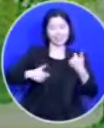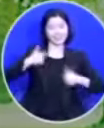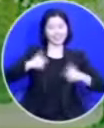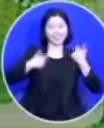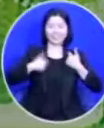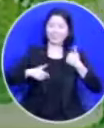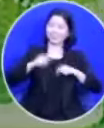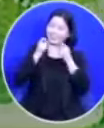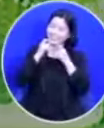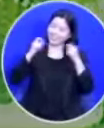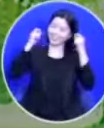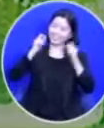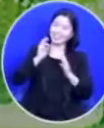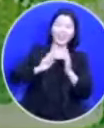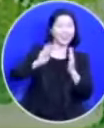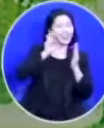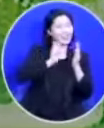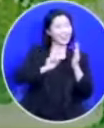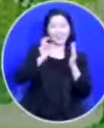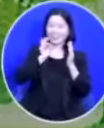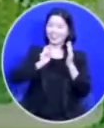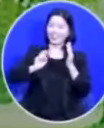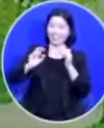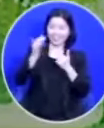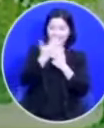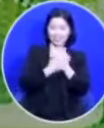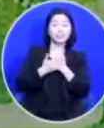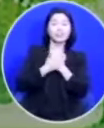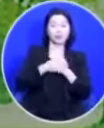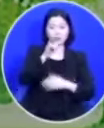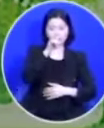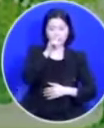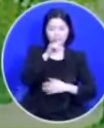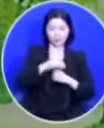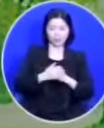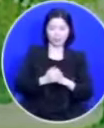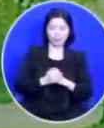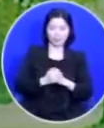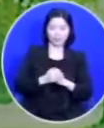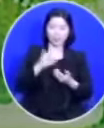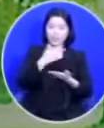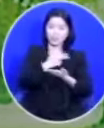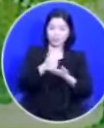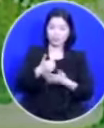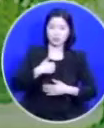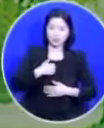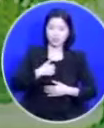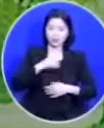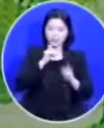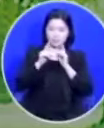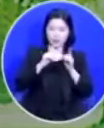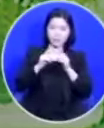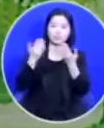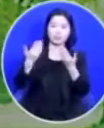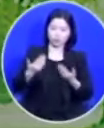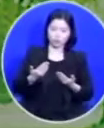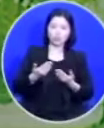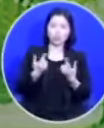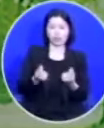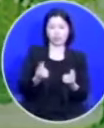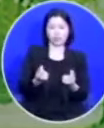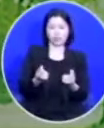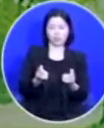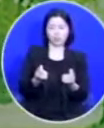띠고 그리고 찬양을 하시는데 훨씬 은혜로 없더라구요 주님이 저에게 말씀하시는 것 같았어요